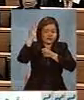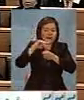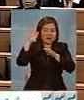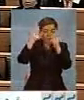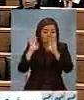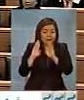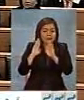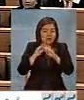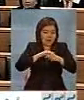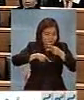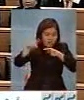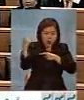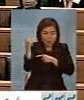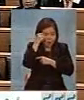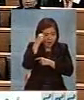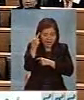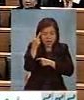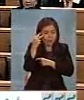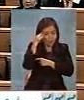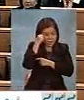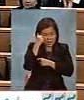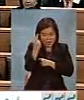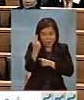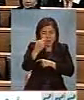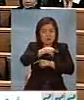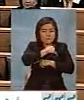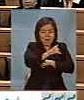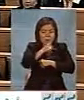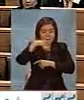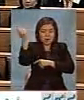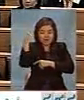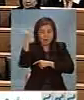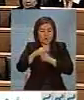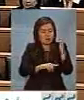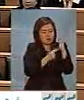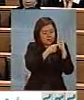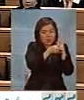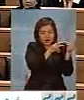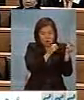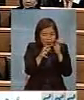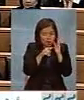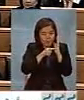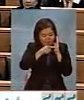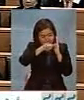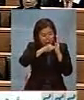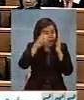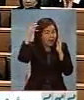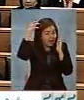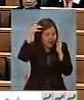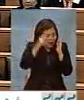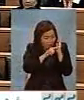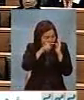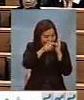ประเทศท่านเชื่อหรือไม่ว่าจากนครพนมเข้าลาวเข้าเวียดนามระยะทางเพียง300ฝ่ากิโลเม